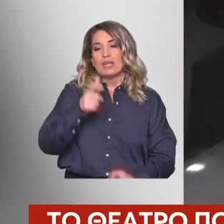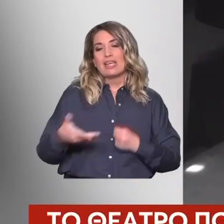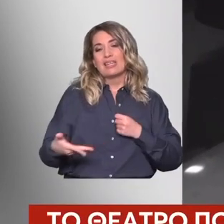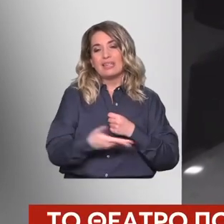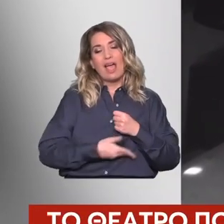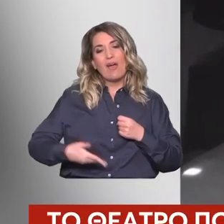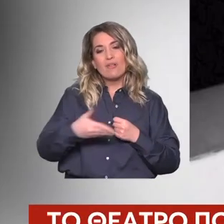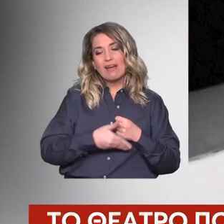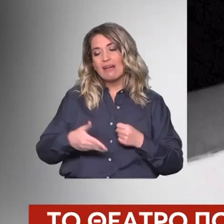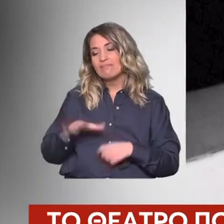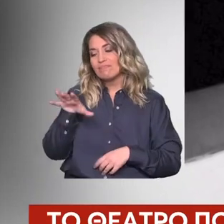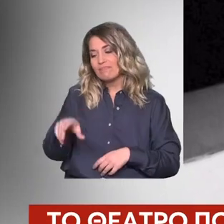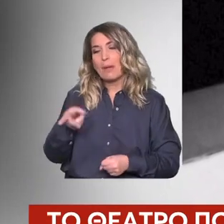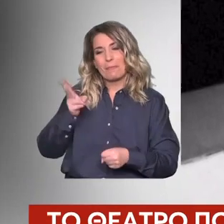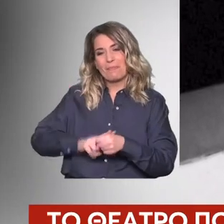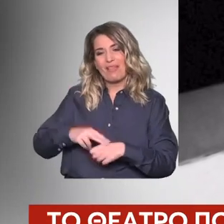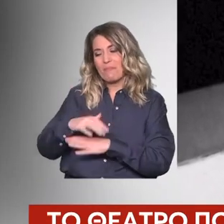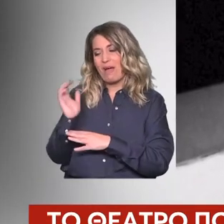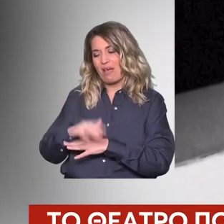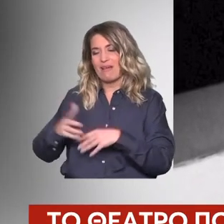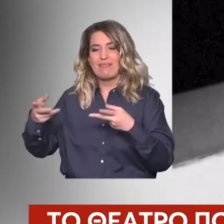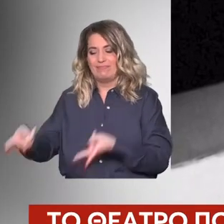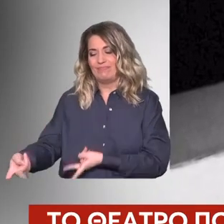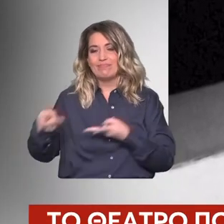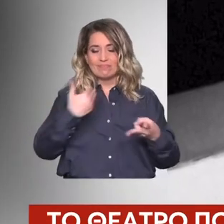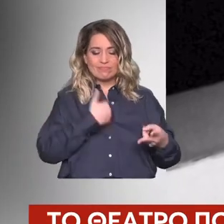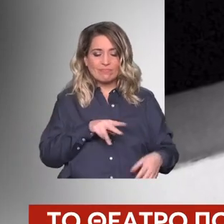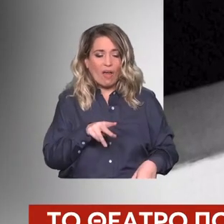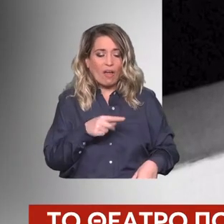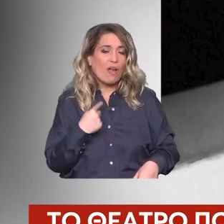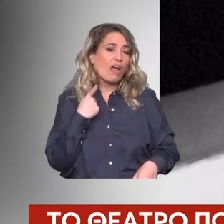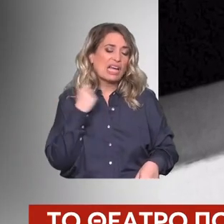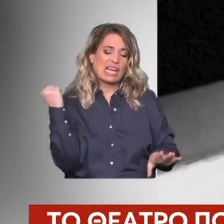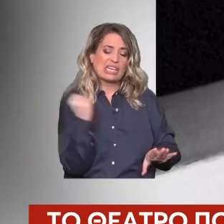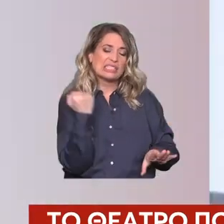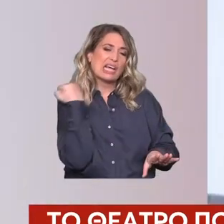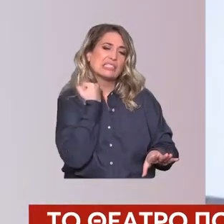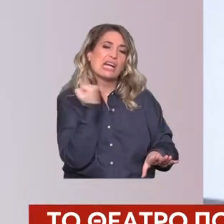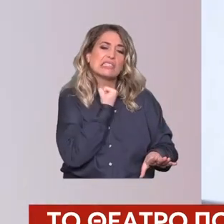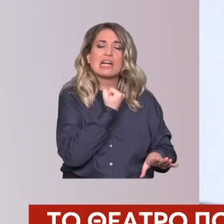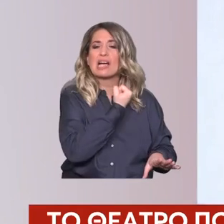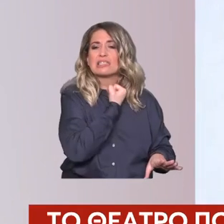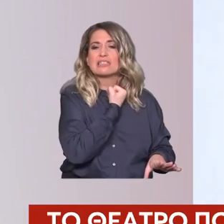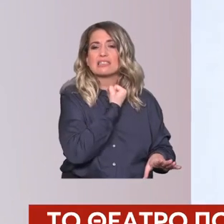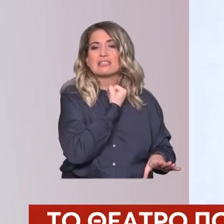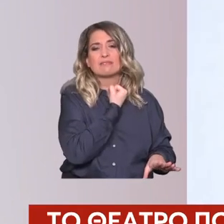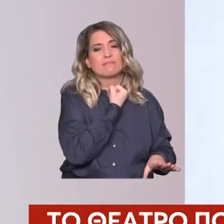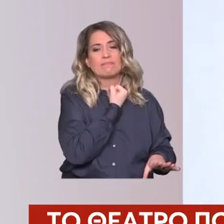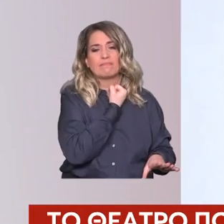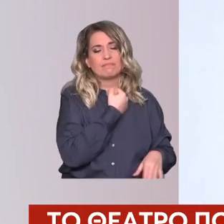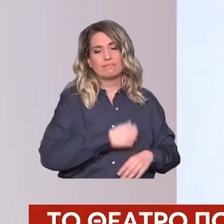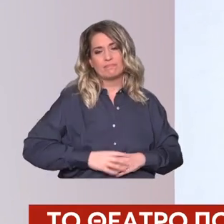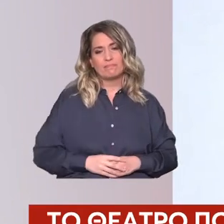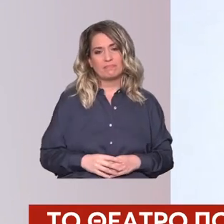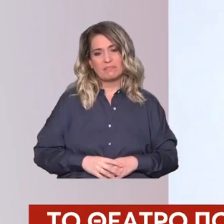την ιατροδικαστική εξέταση. Με τον 39χρονο κατηγορούμενο, μάλιστα, να μην διστάζει να λέει δημοσίως πως αν οι αρχές ψάχνουν για